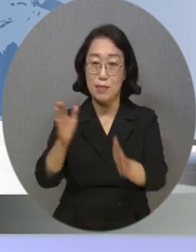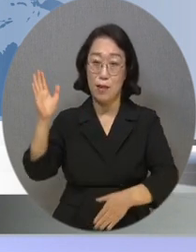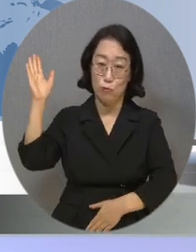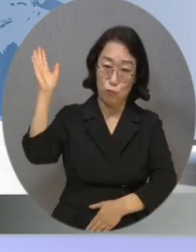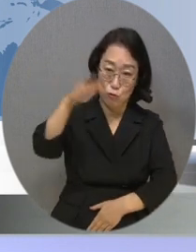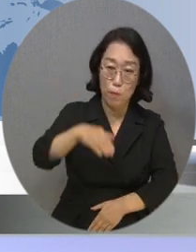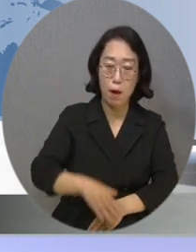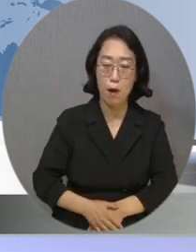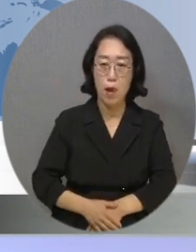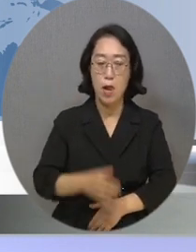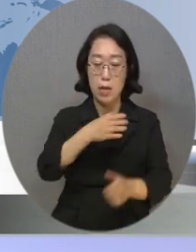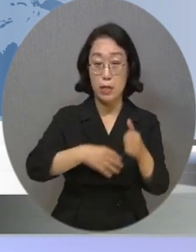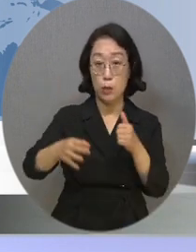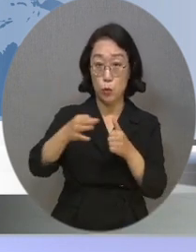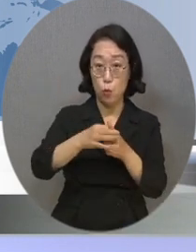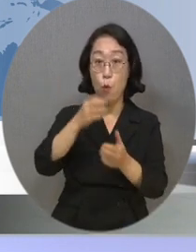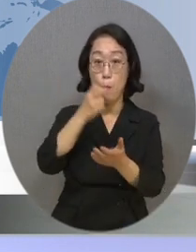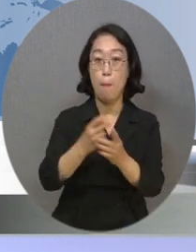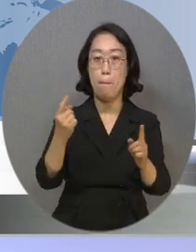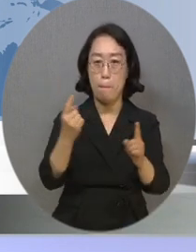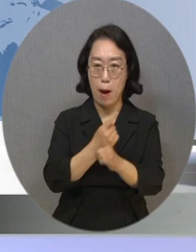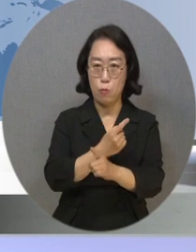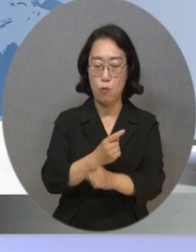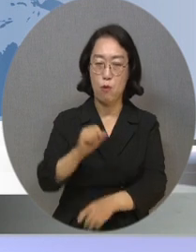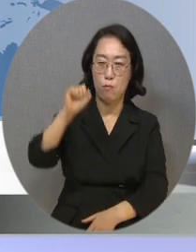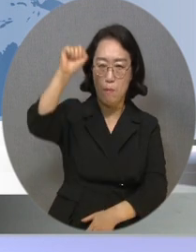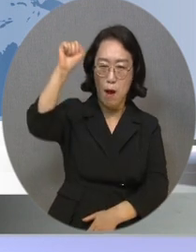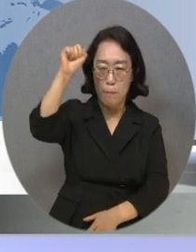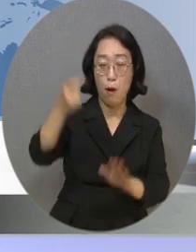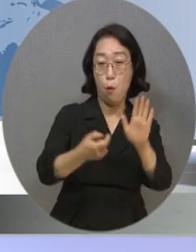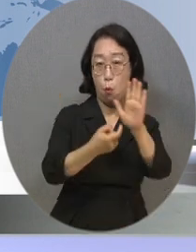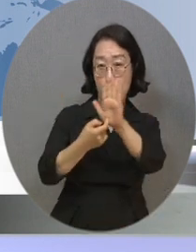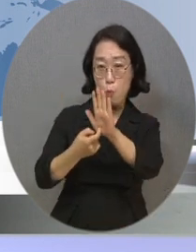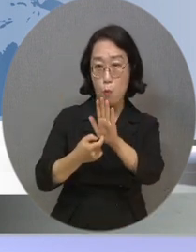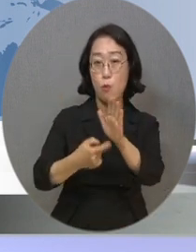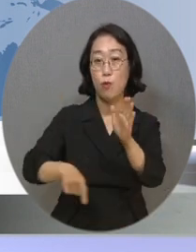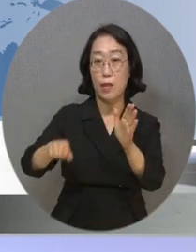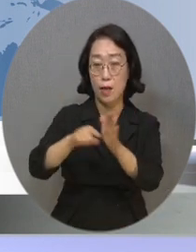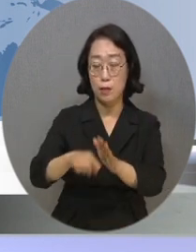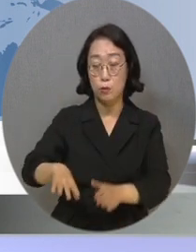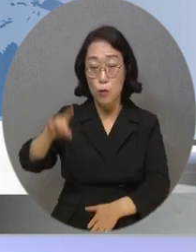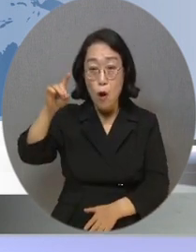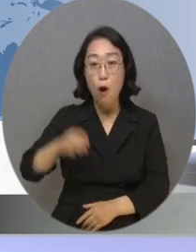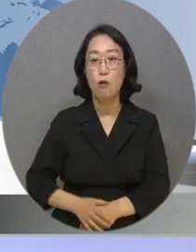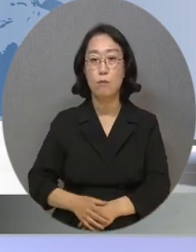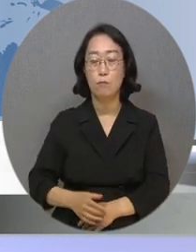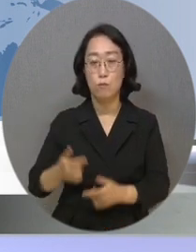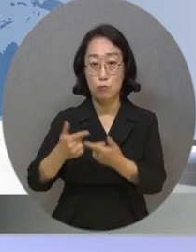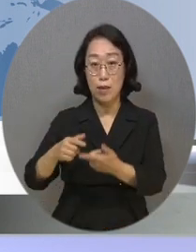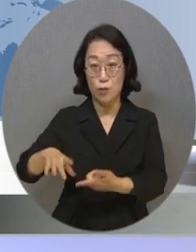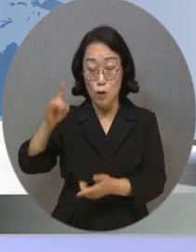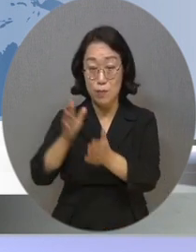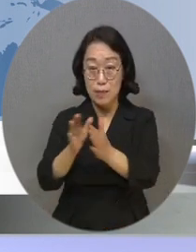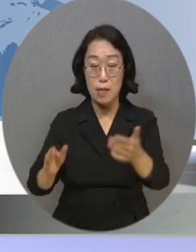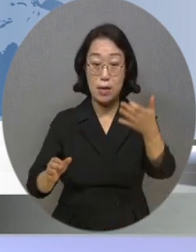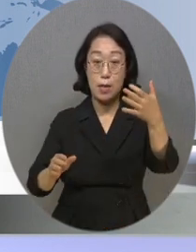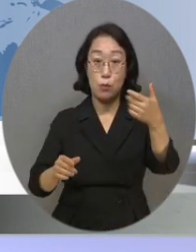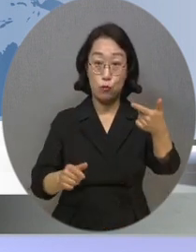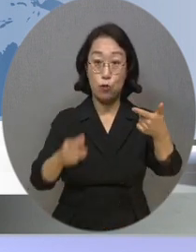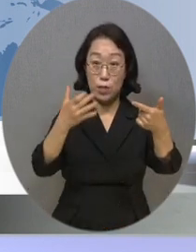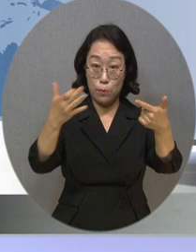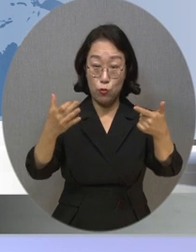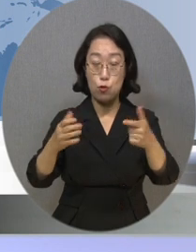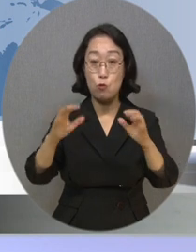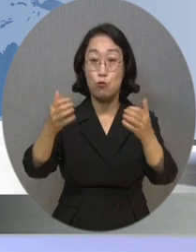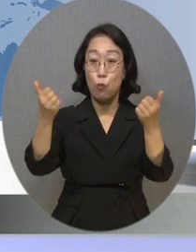국민기초생활보장법 개정을 촉구하기 위함인데요 지난 7일 부산에서 시작된 국토종단은 오는 19일 서울